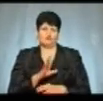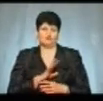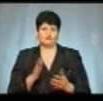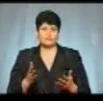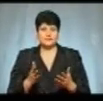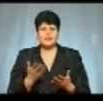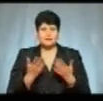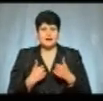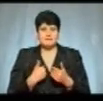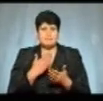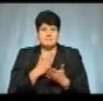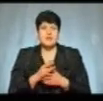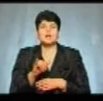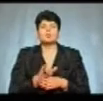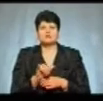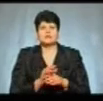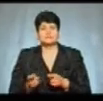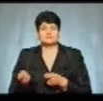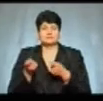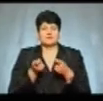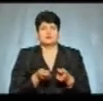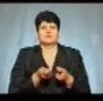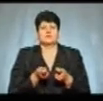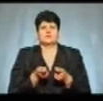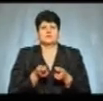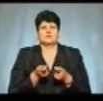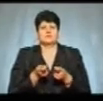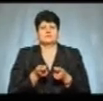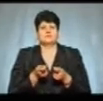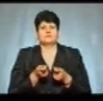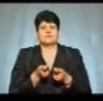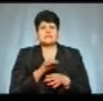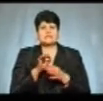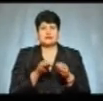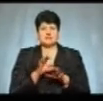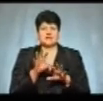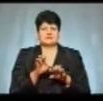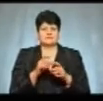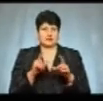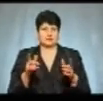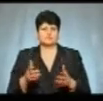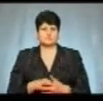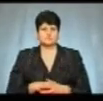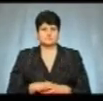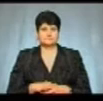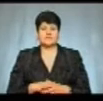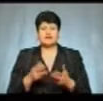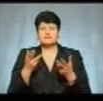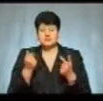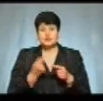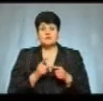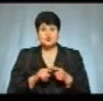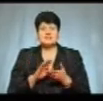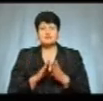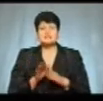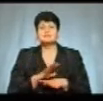ми мали куди вивозити, підприємці, фермери мали куди вивозити залишки тваринного походження? Звичайно, цієї